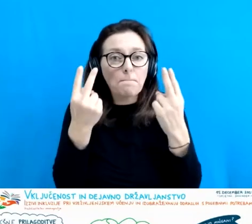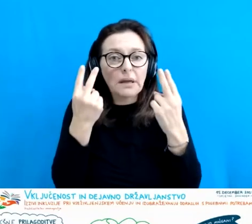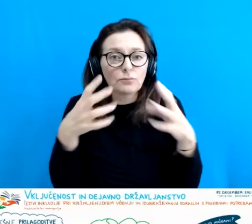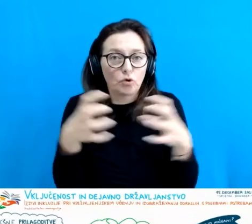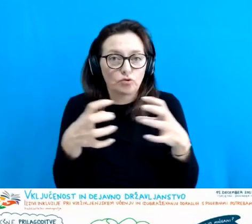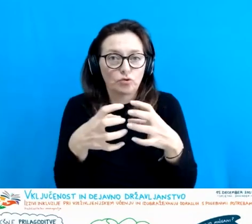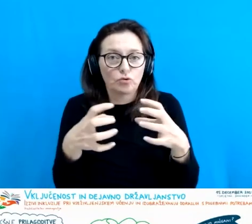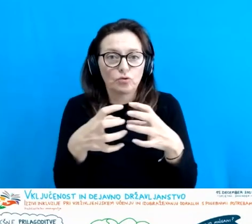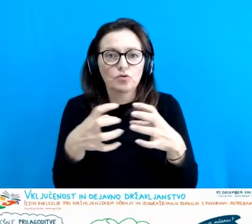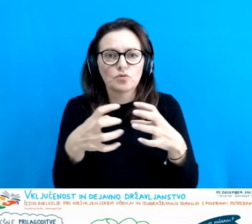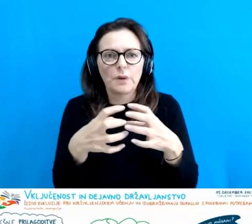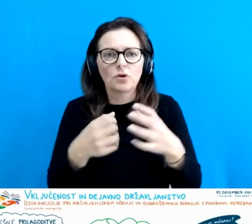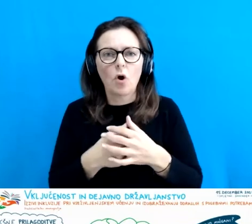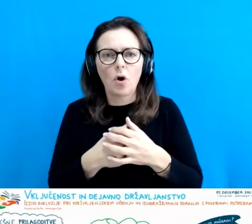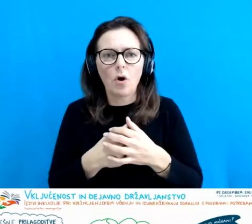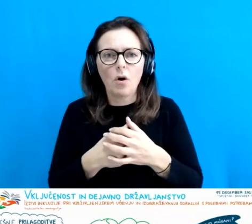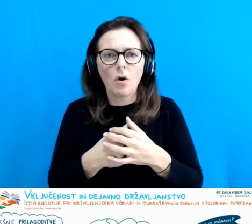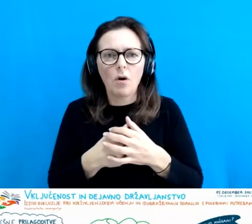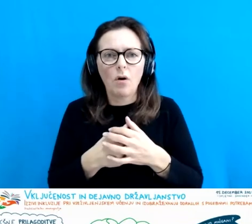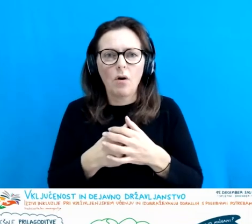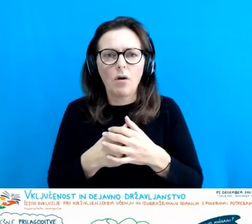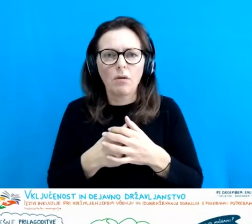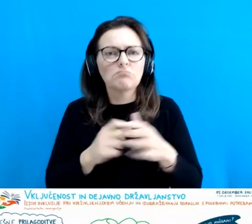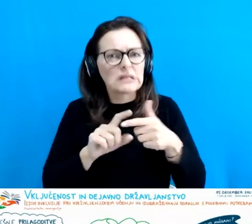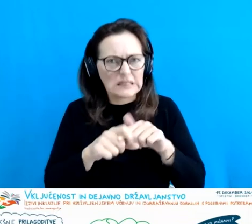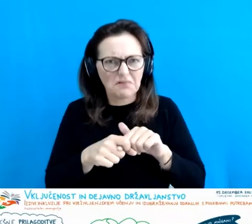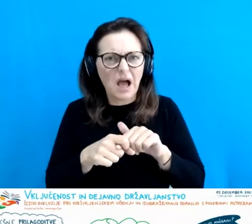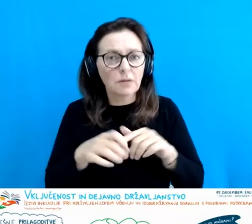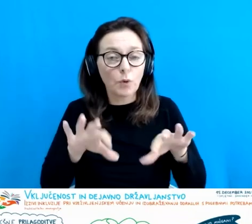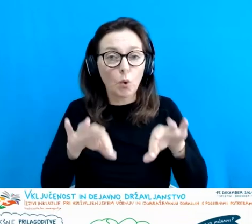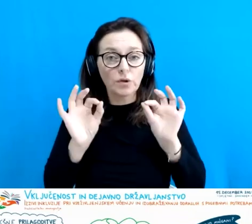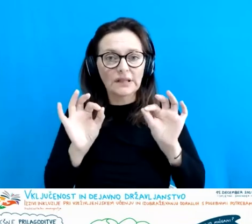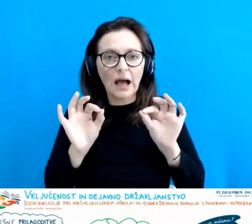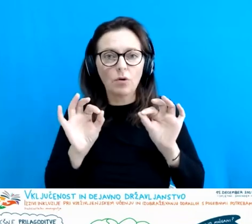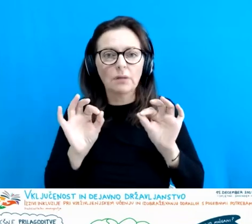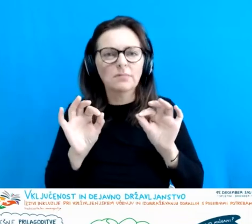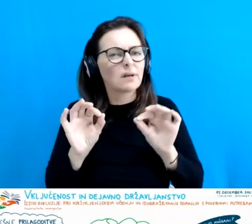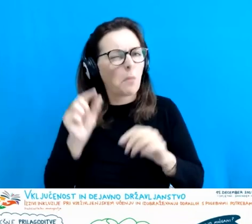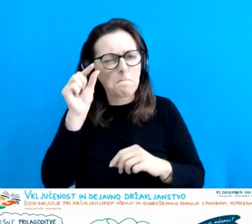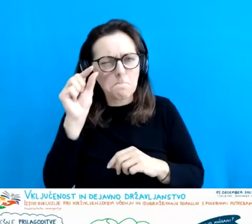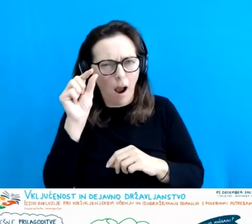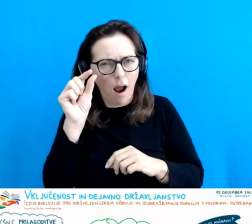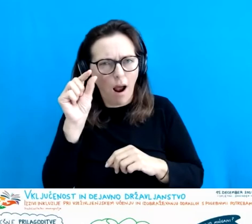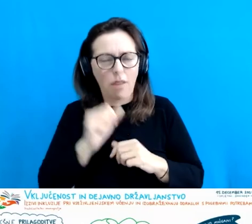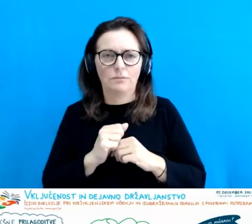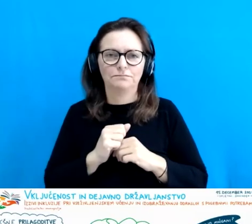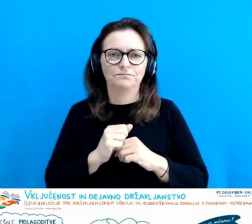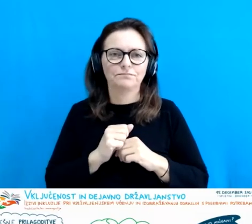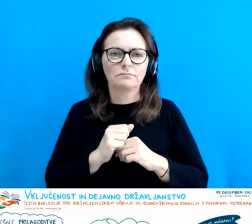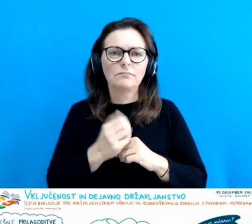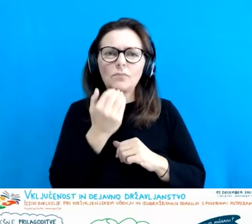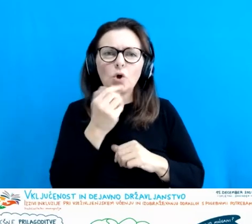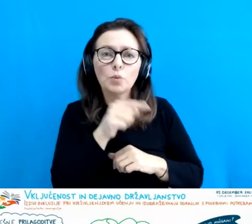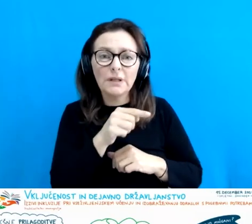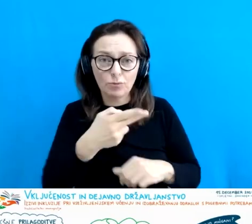družbeno lepilo, ugotavljam, da je tega zelo malo. Ne? Kljub temu pogledajte,